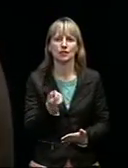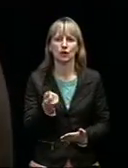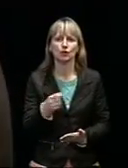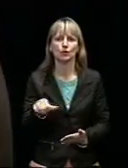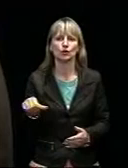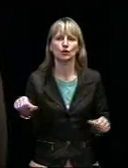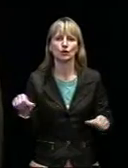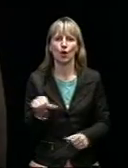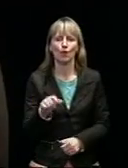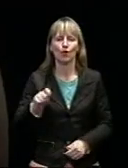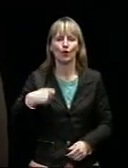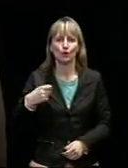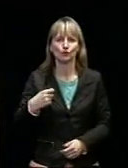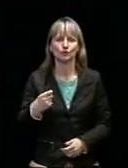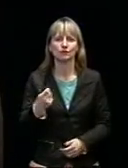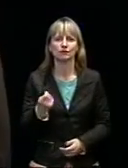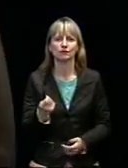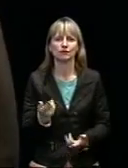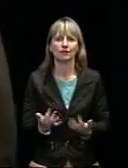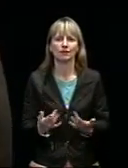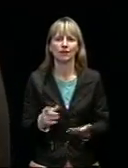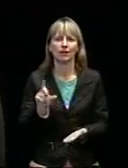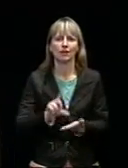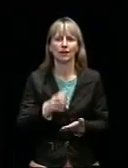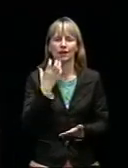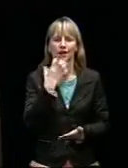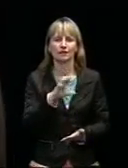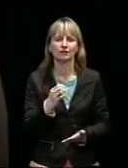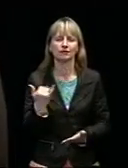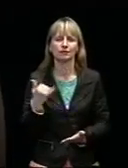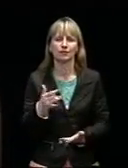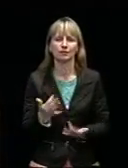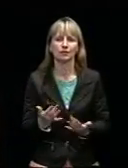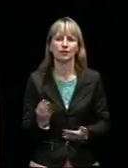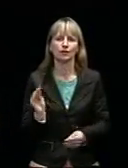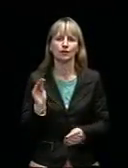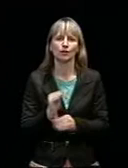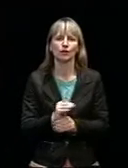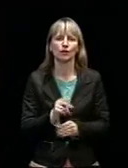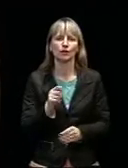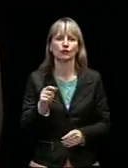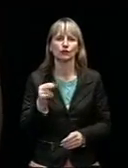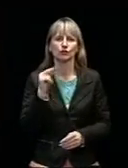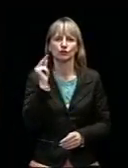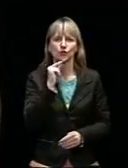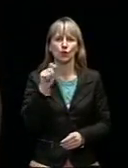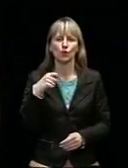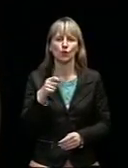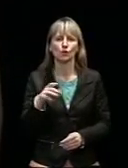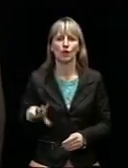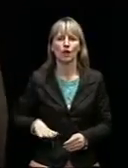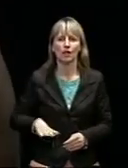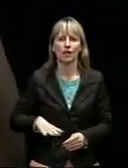столовую ложку, заварить их в стакане кипятка, добавить туда чайную ложечку коньяка и